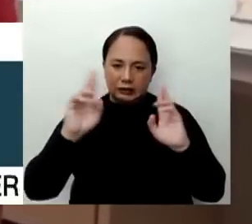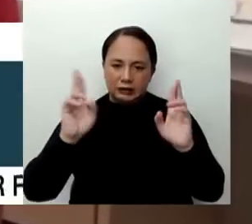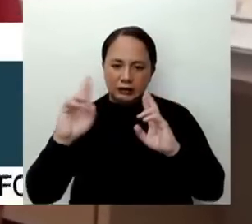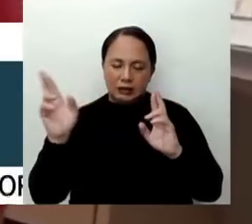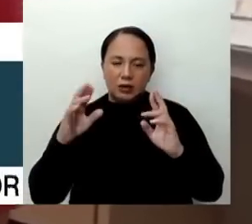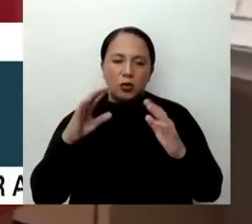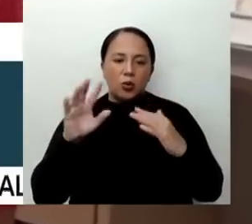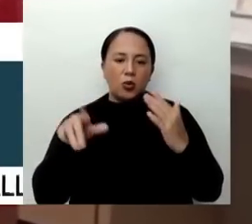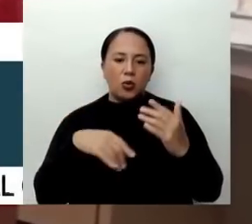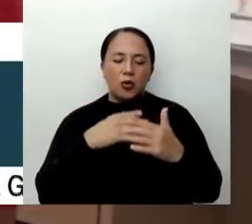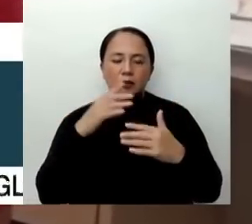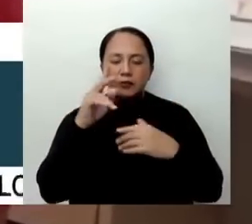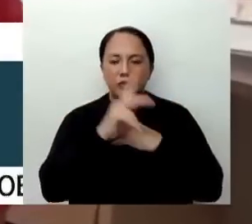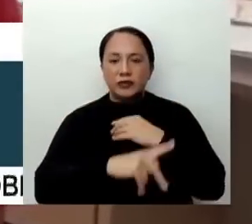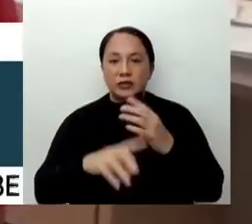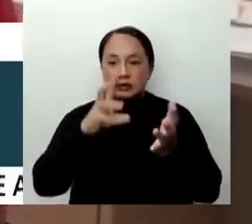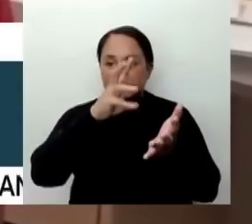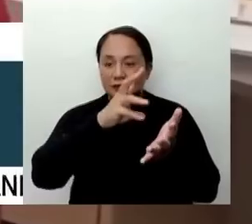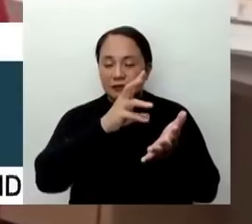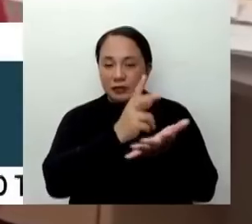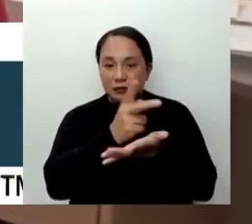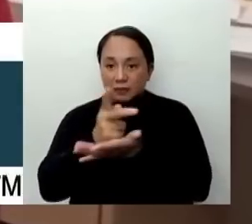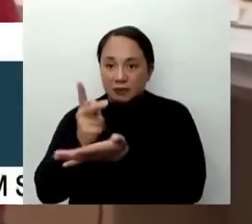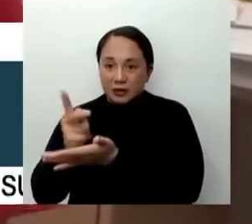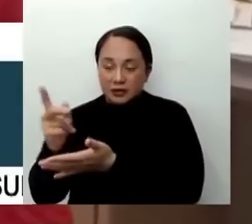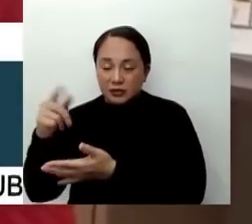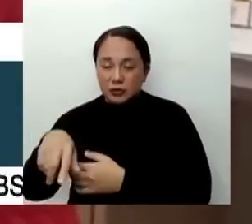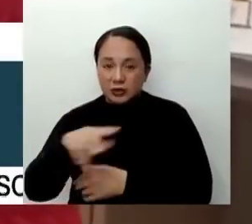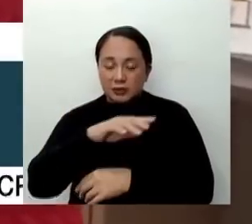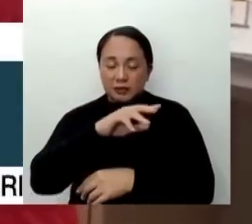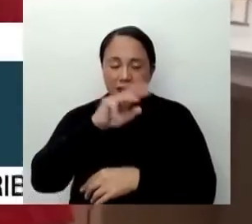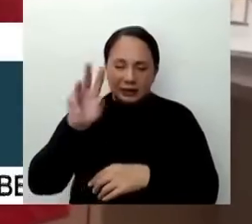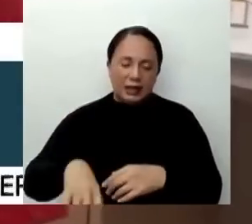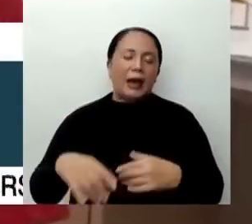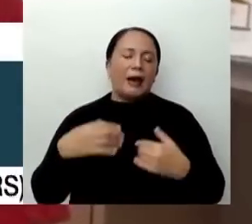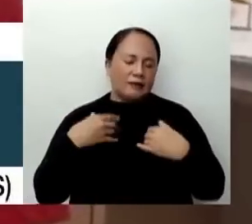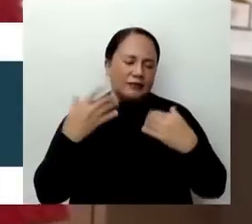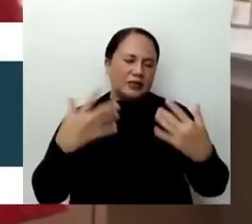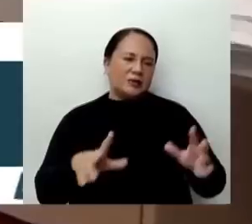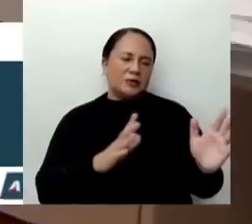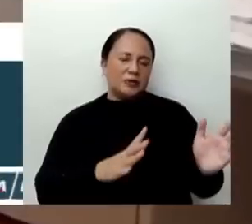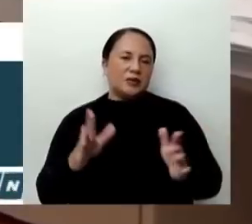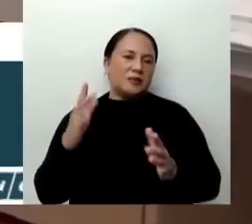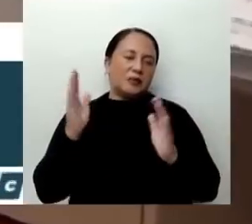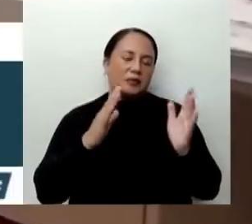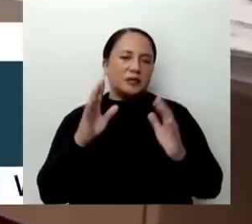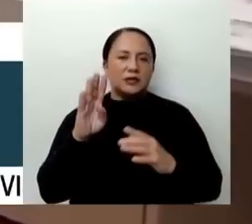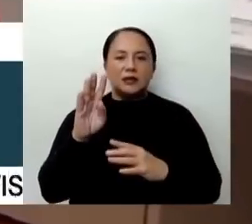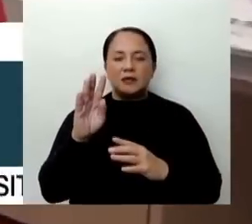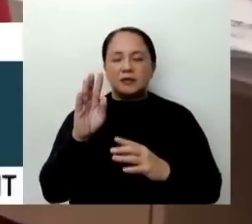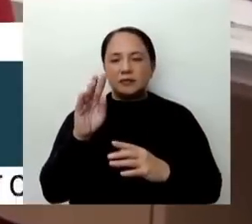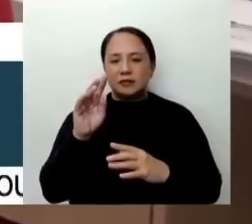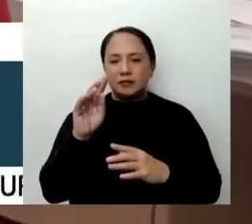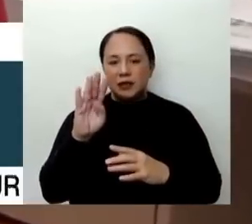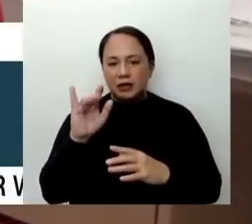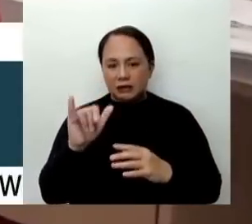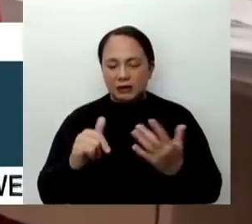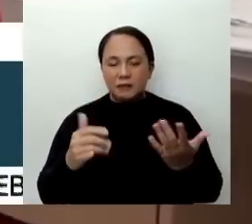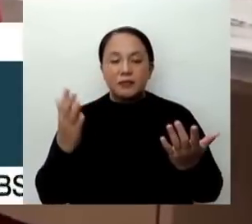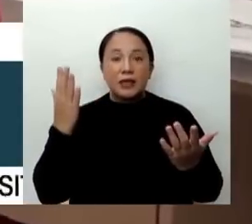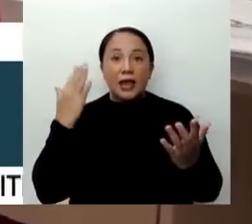mga provincial terminals namin hanggang dito sa Metro Manila ay may paghahanda na po kami sa parating na bagyong Betty. Kapag ka po naabutan